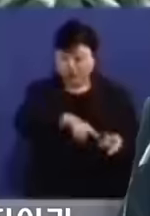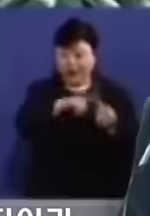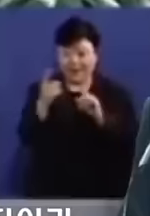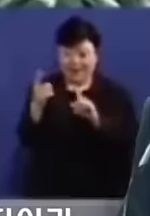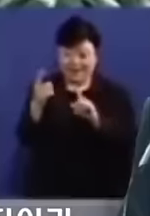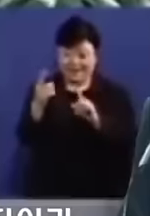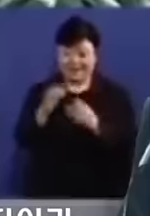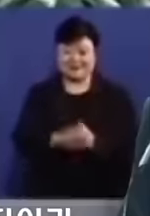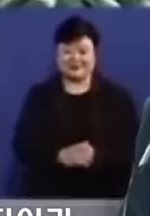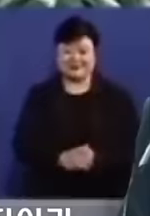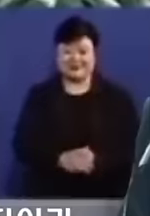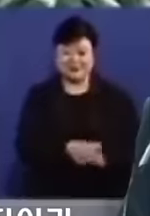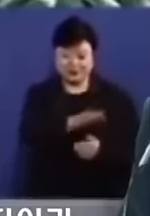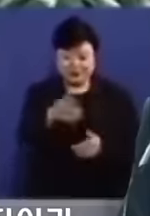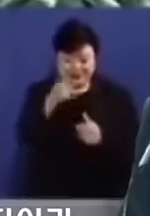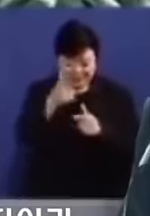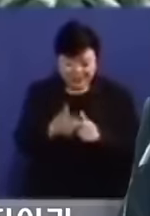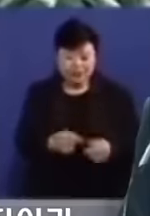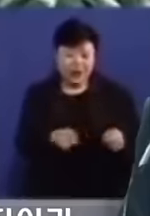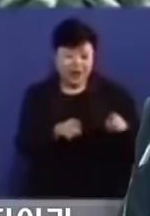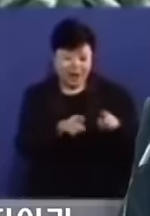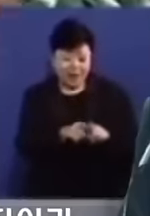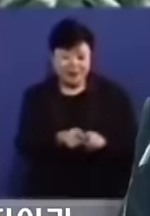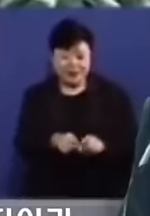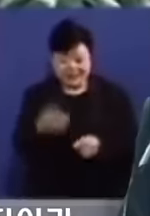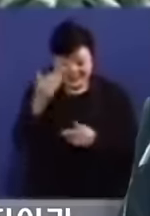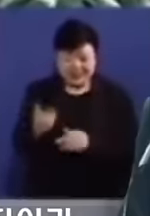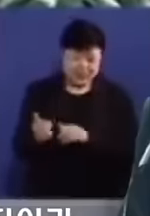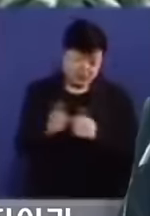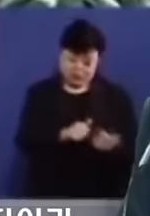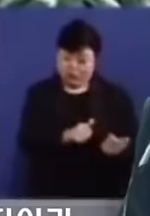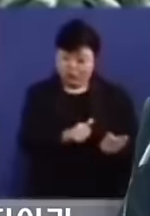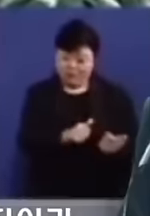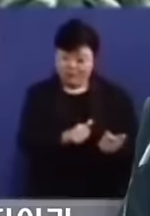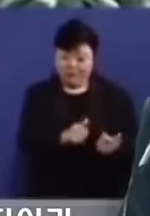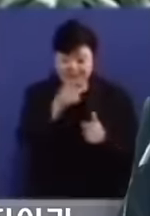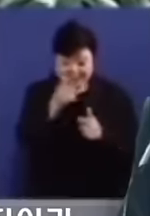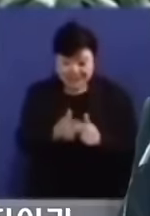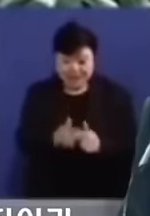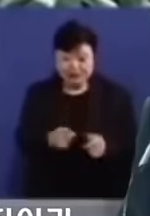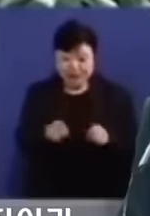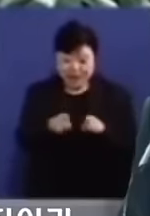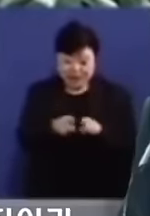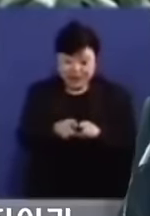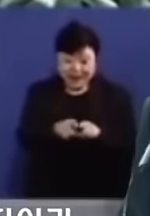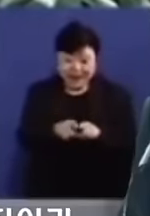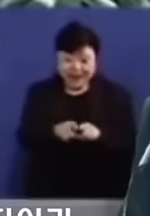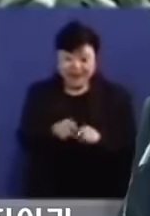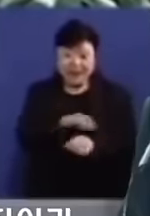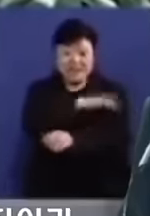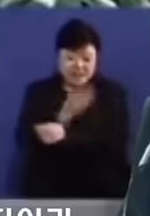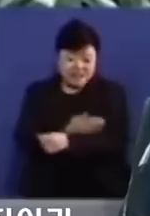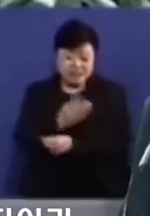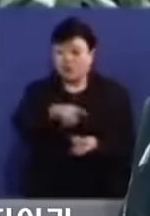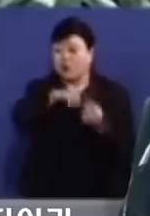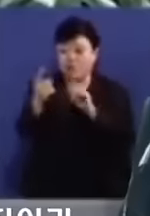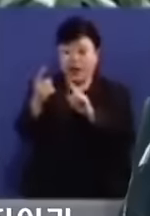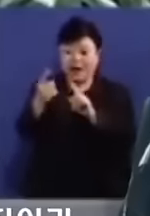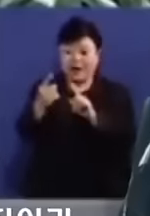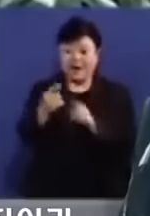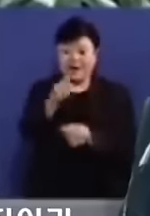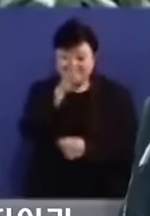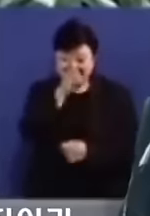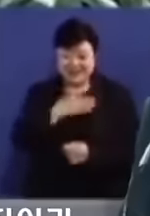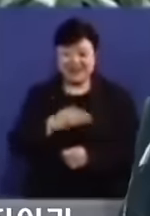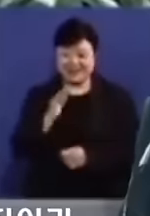부활로 우리는 예수와 함께 옛사람이 죽고 예수님과 더불어 능력으로 부활해서 있다는